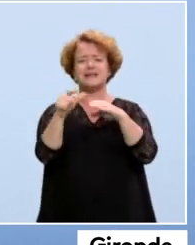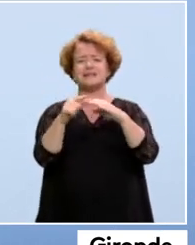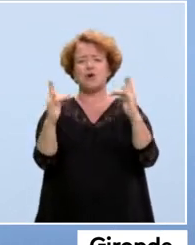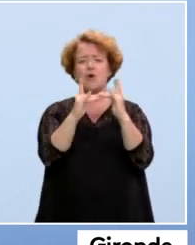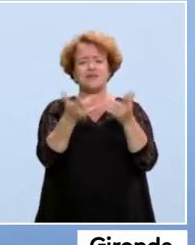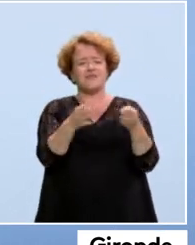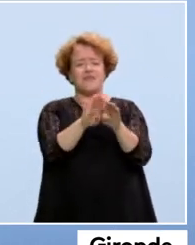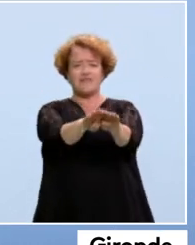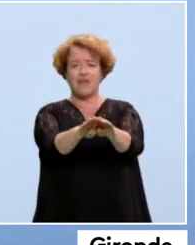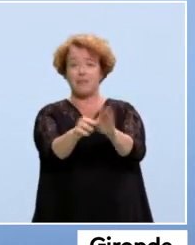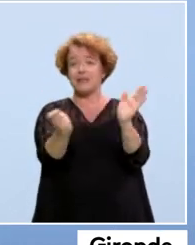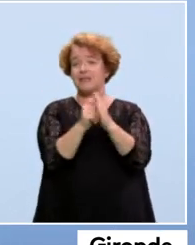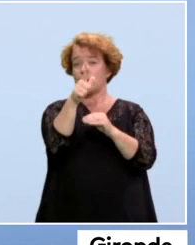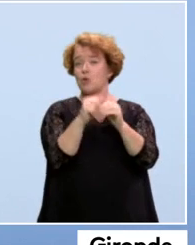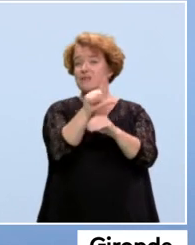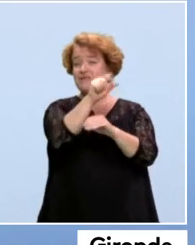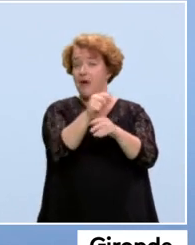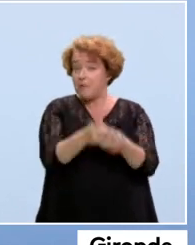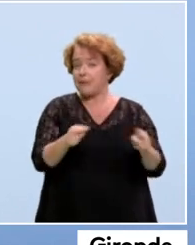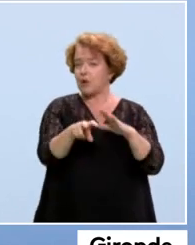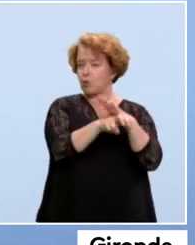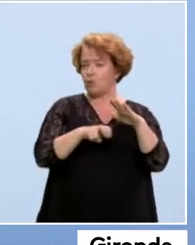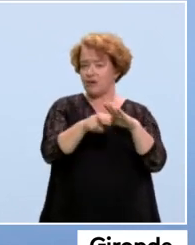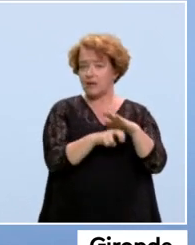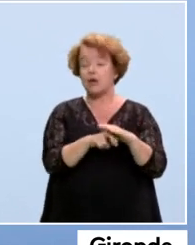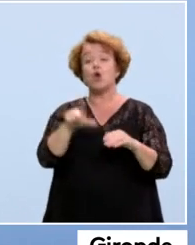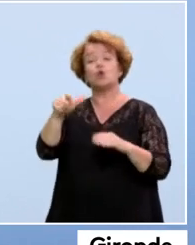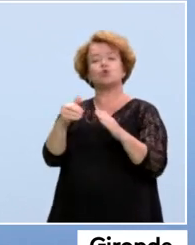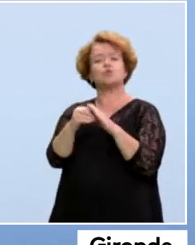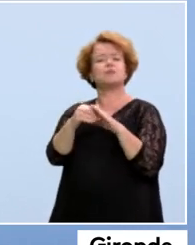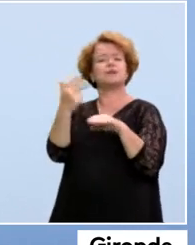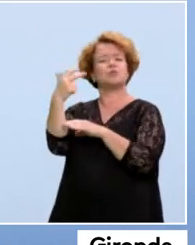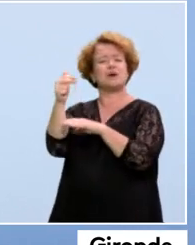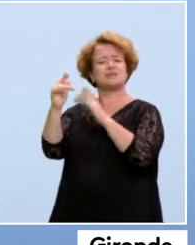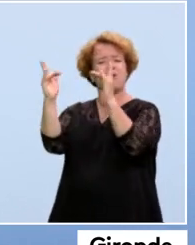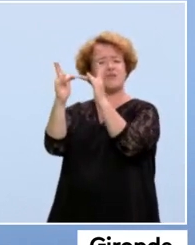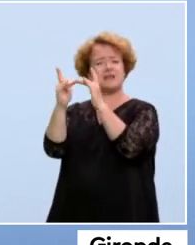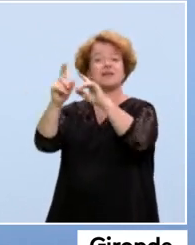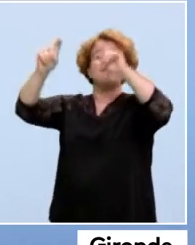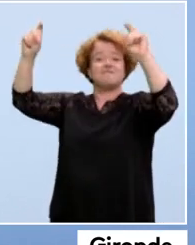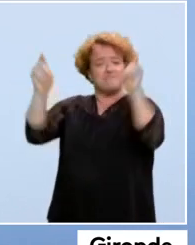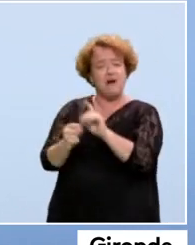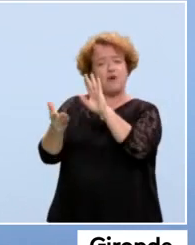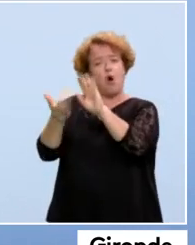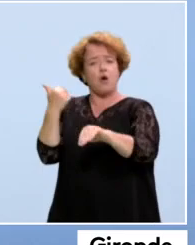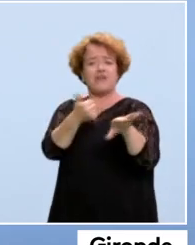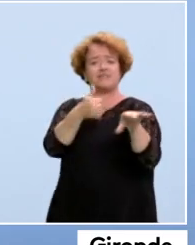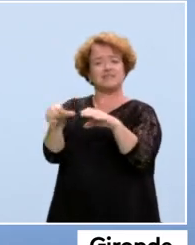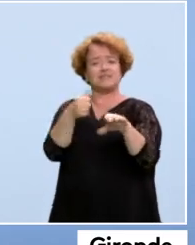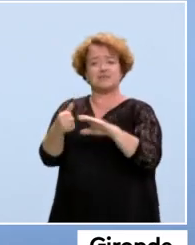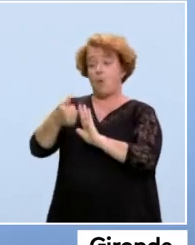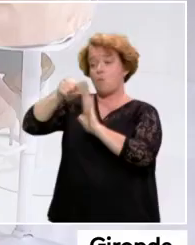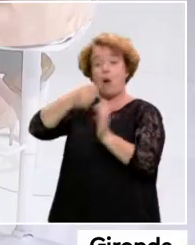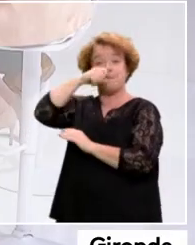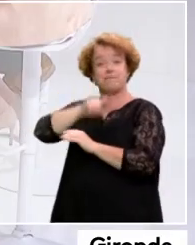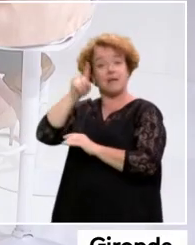et hier les soignants me disaient que sur les 2300 lits de Pellegrin on met ils en ont formé 600 juste au mois de mai notamment par manque de